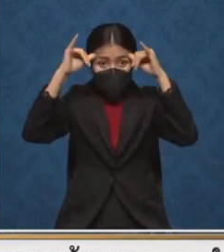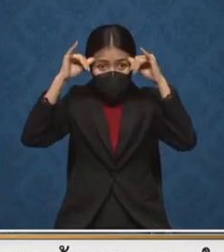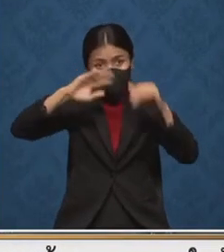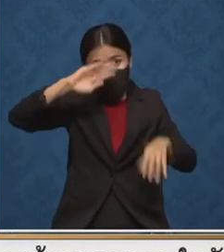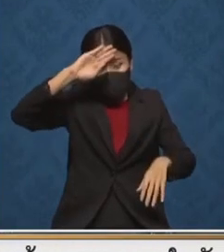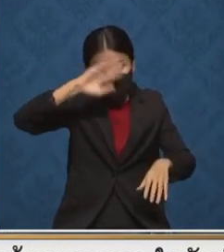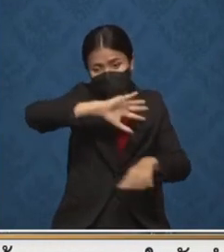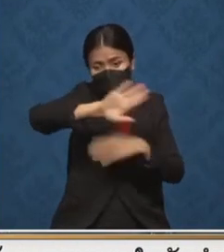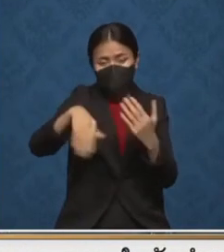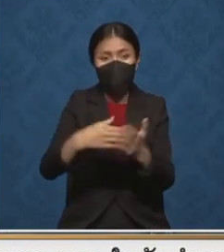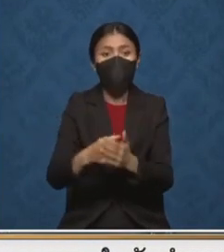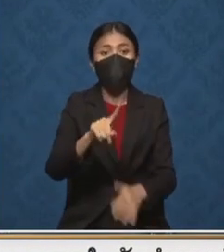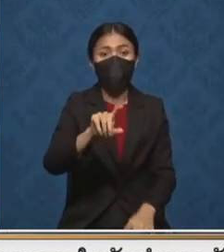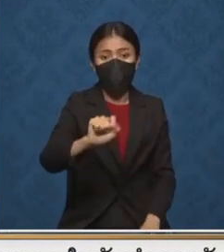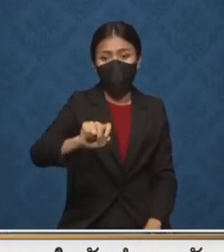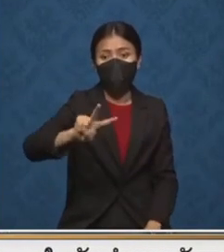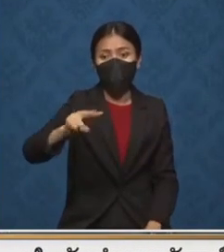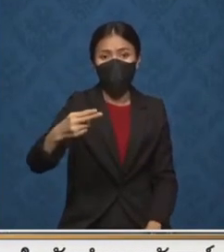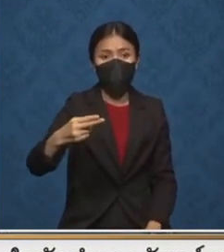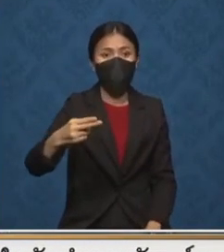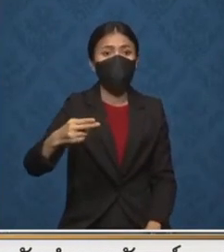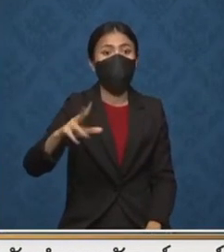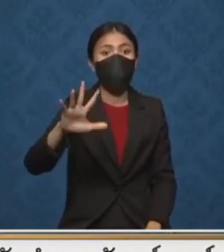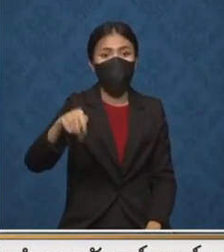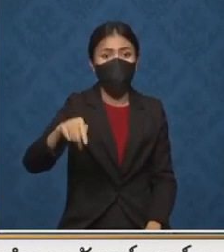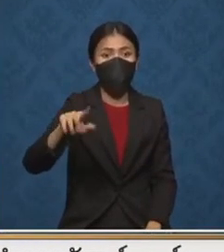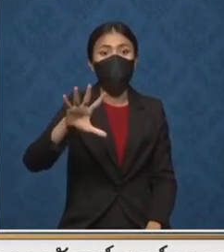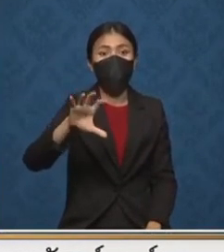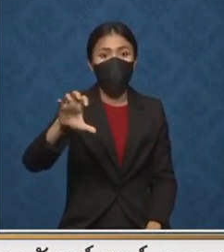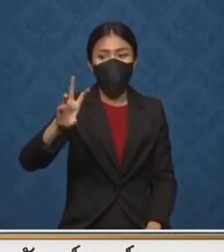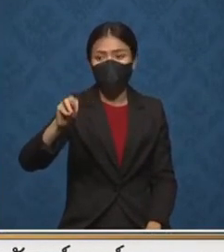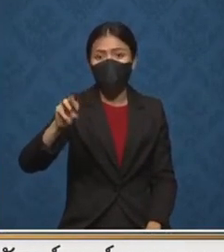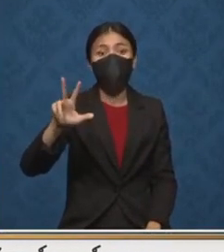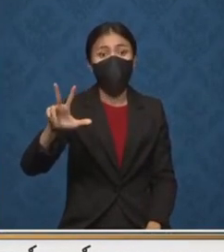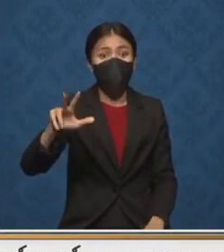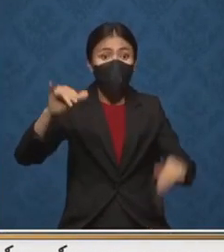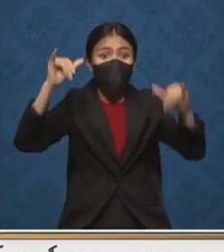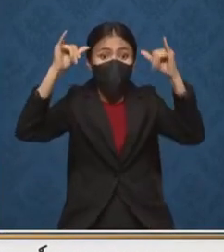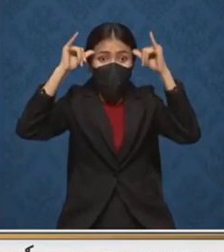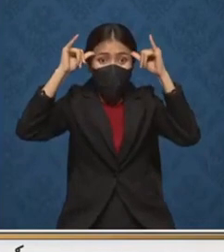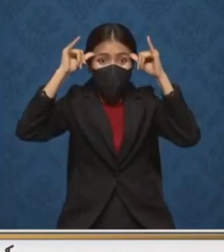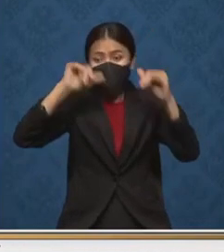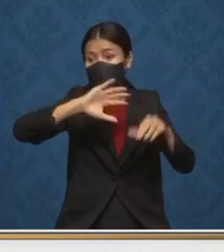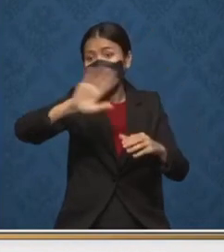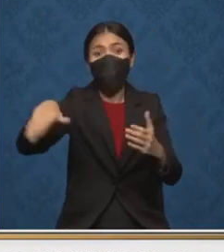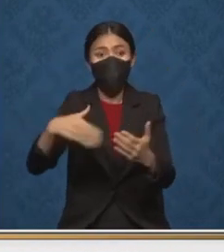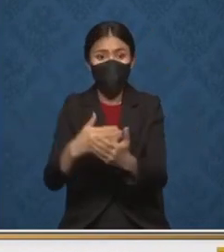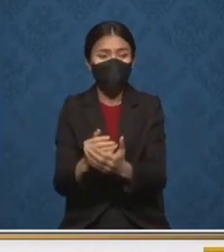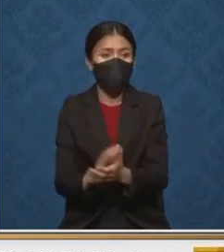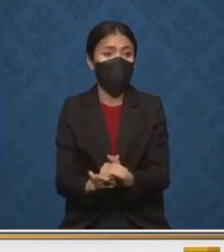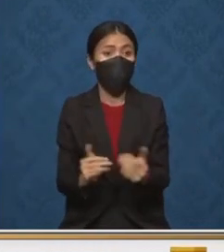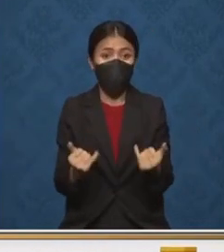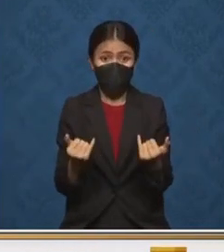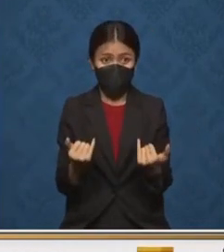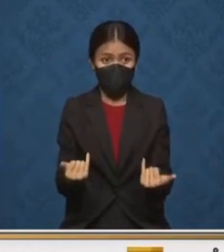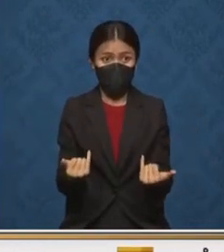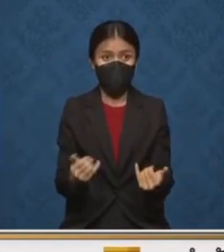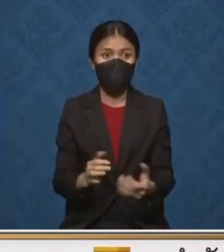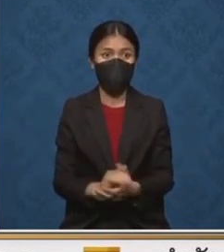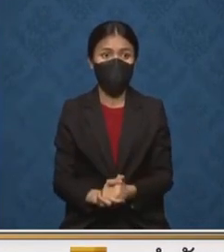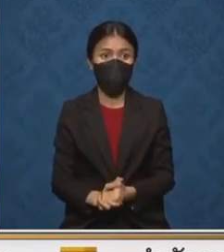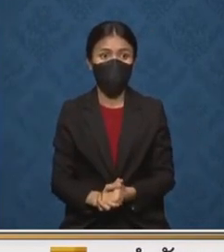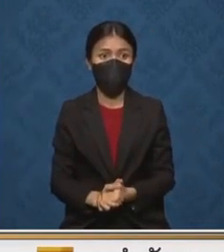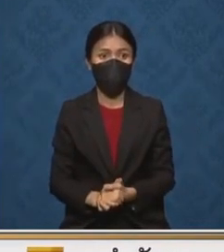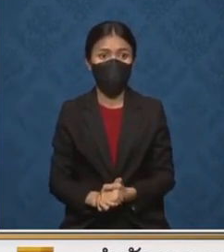5,00063ตัวอ่าธรรมดานครับทั้งทราบหรือว่าวันนี้